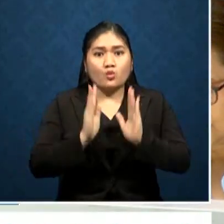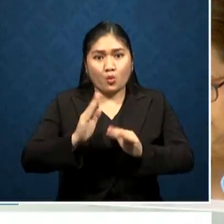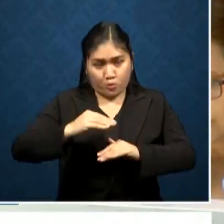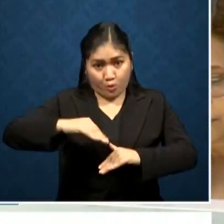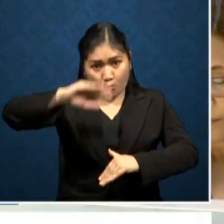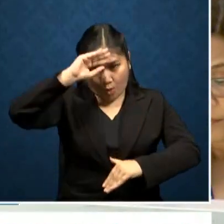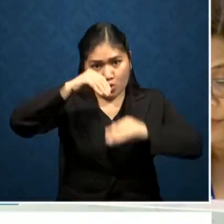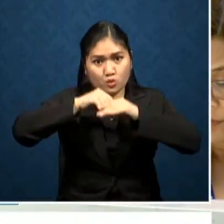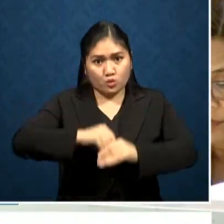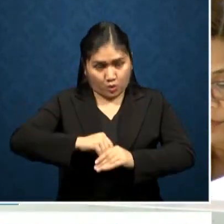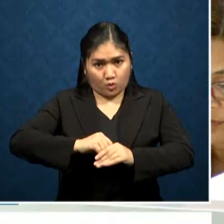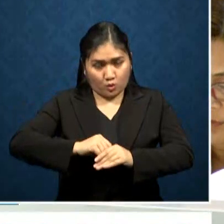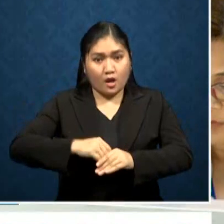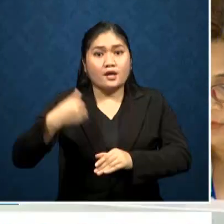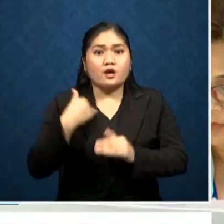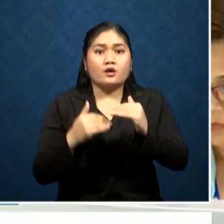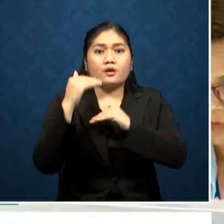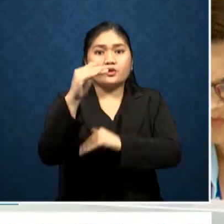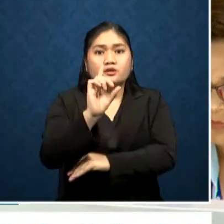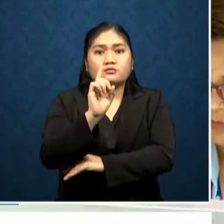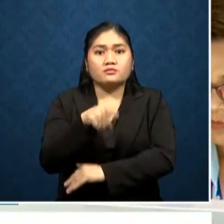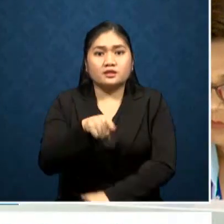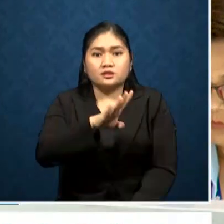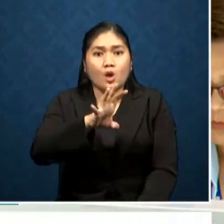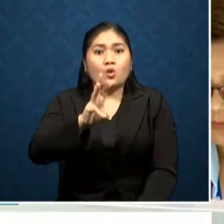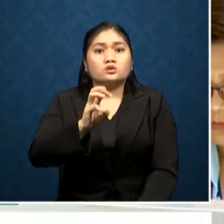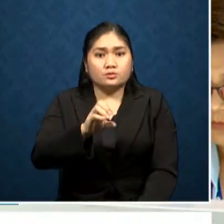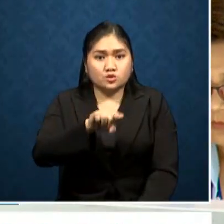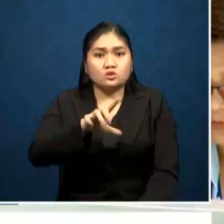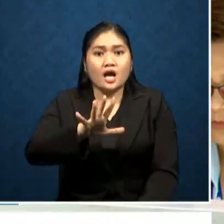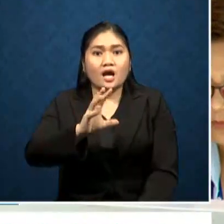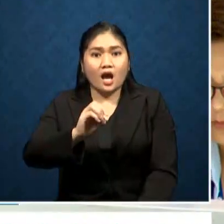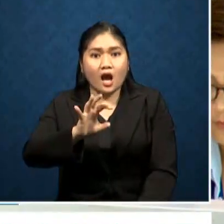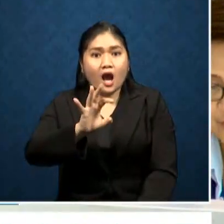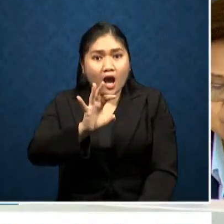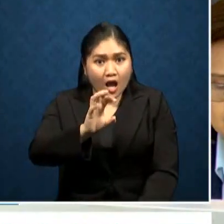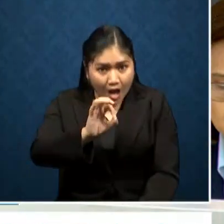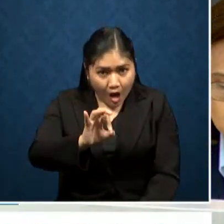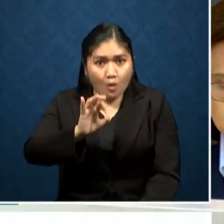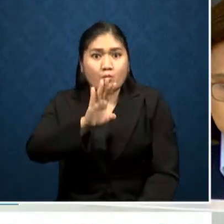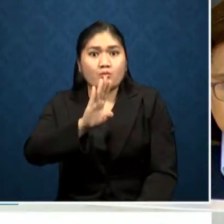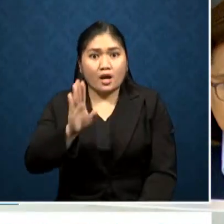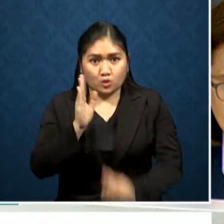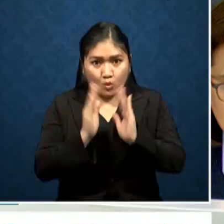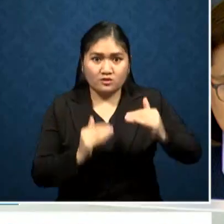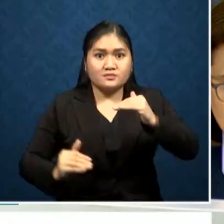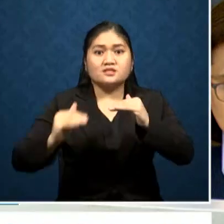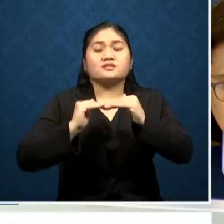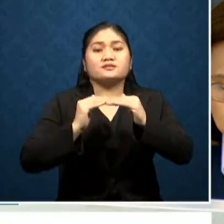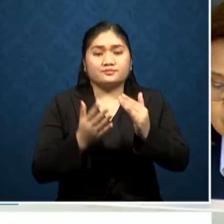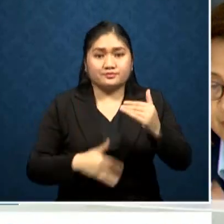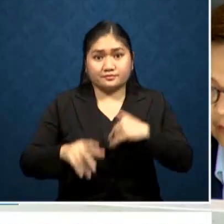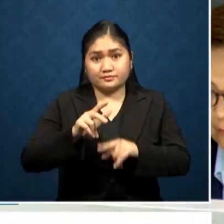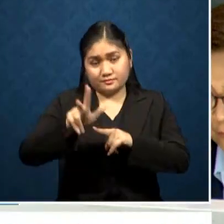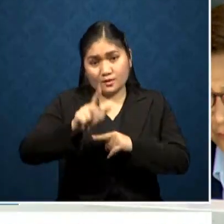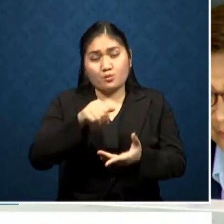นทั่วไปกำหนดไว้ hing 1,460.59 บาท ตผมสิตรายกที่ 3 บ